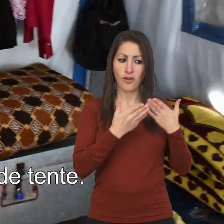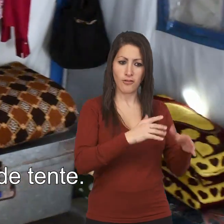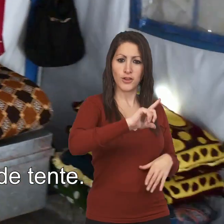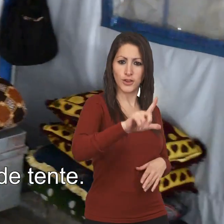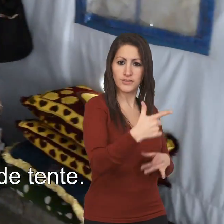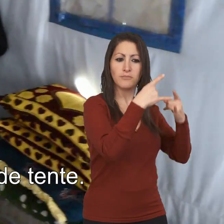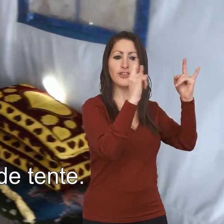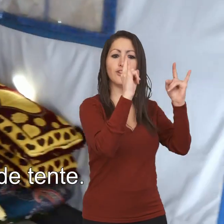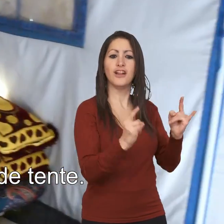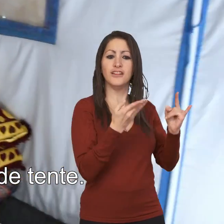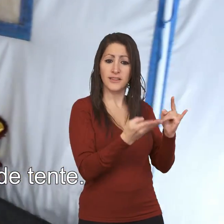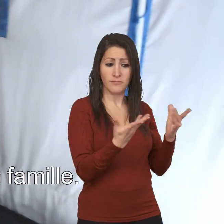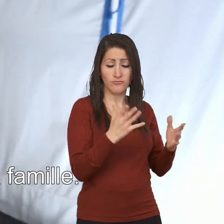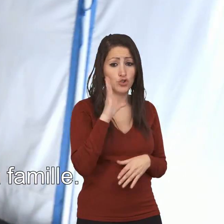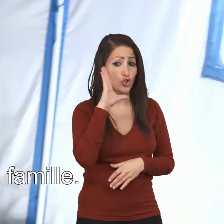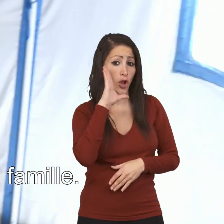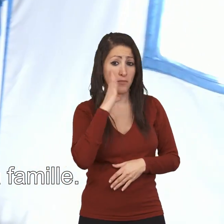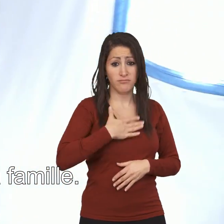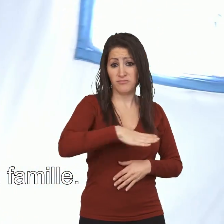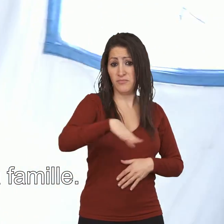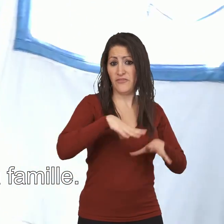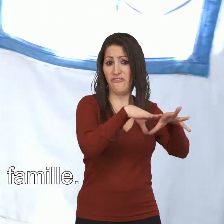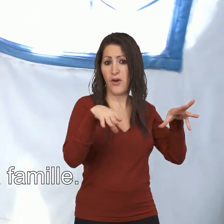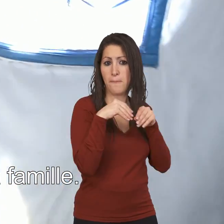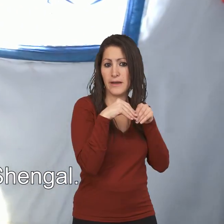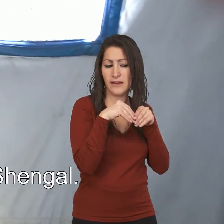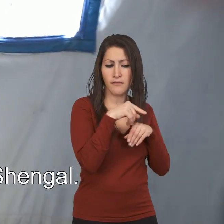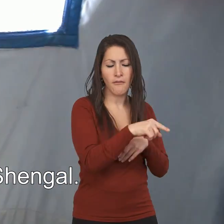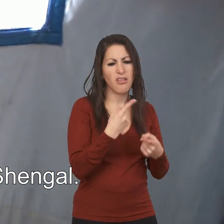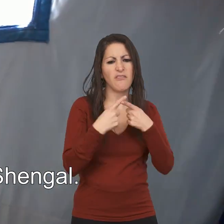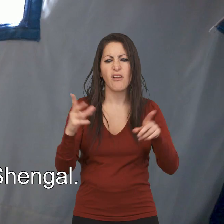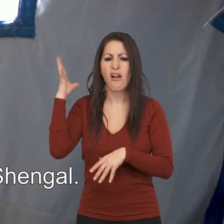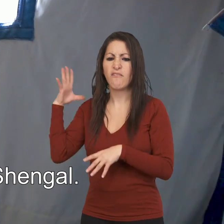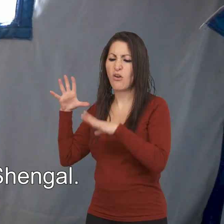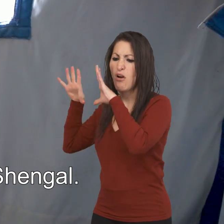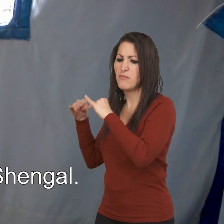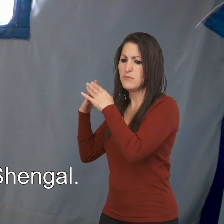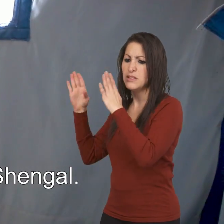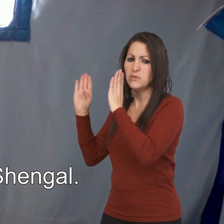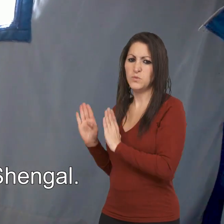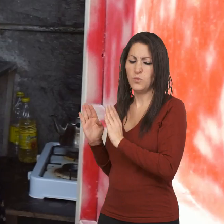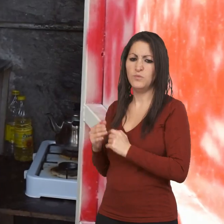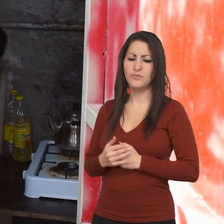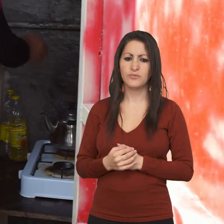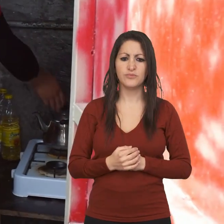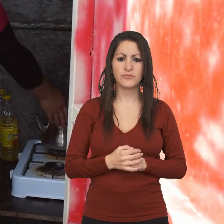Cet espace-là, c'est la seconde tente, c'est la chambre de toute la famille. C'est vraiment différent de Shengal.